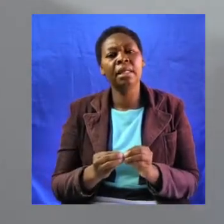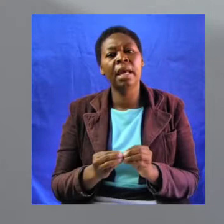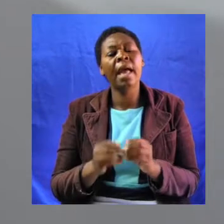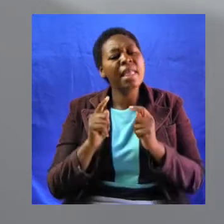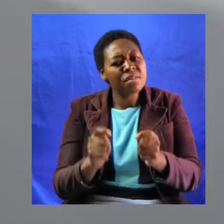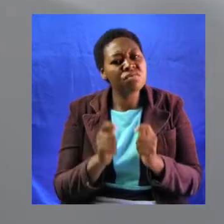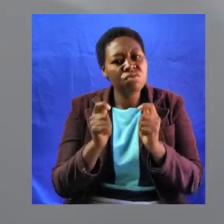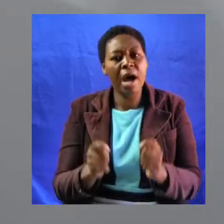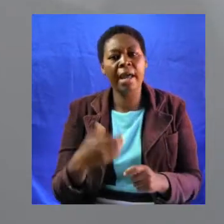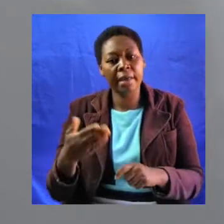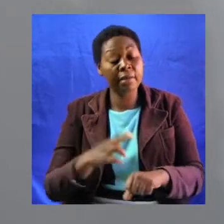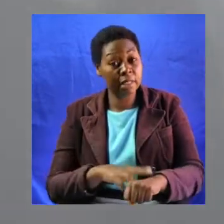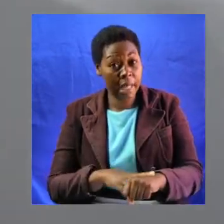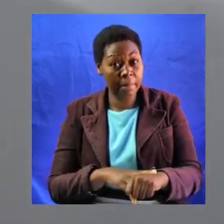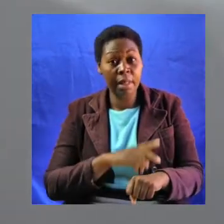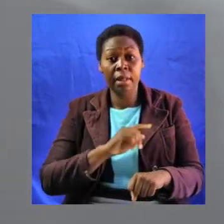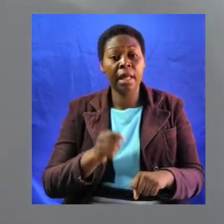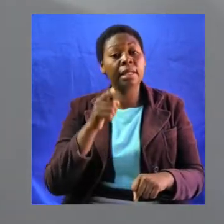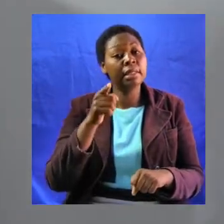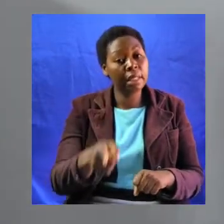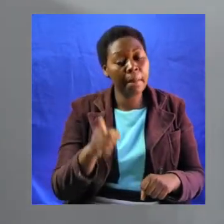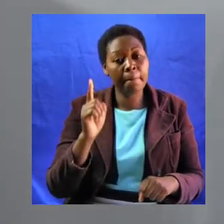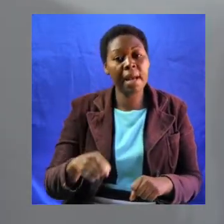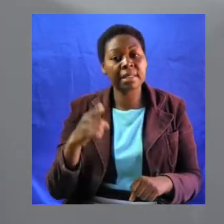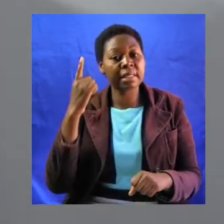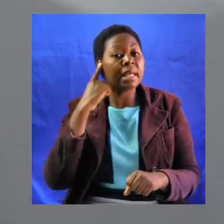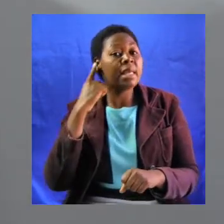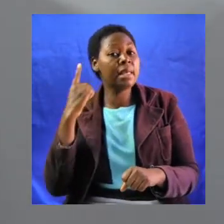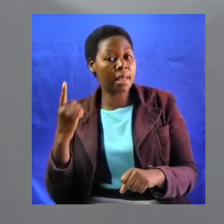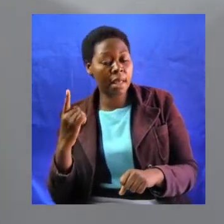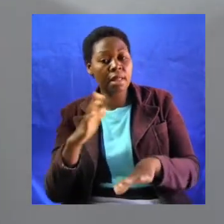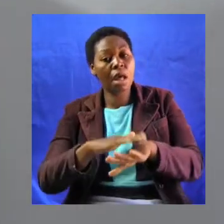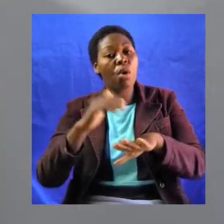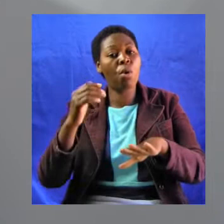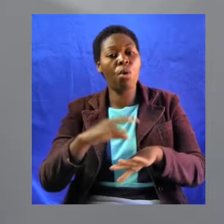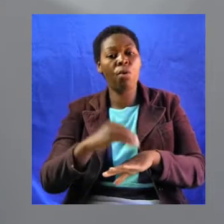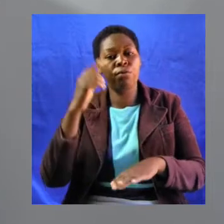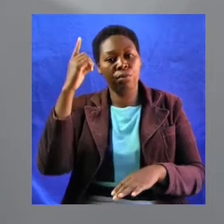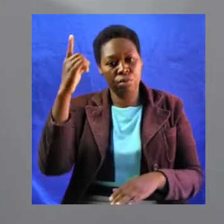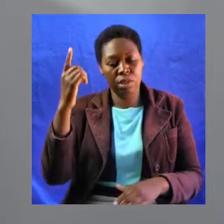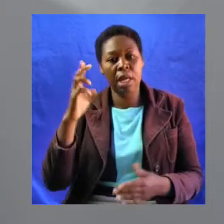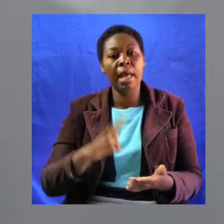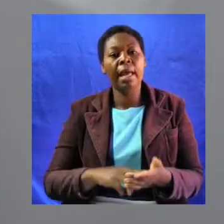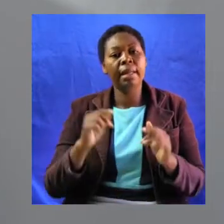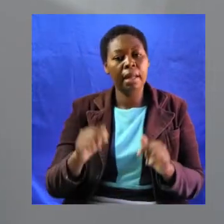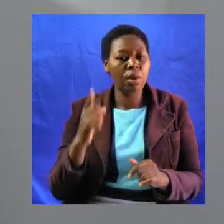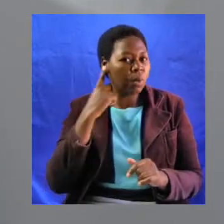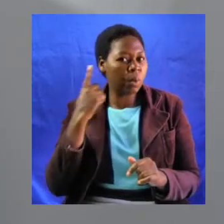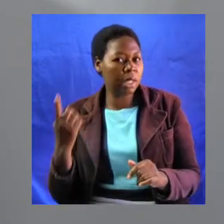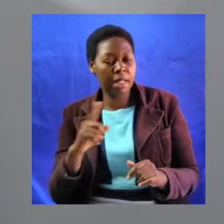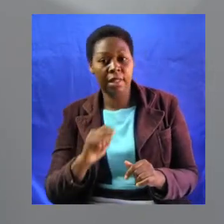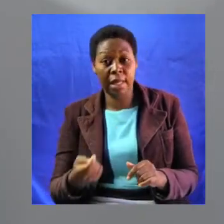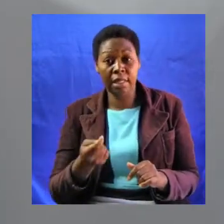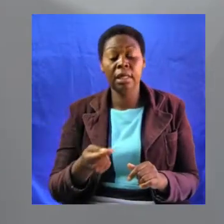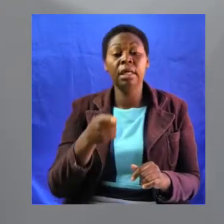imomo anzwe kudedza kwaMwari zvekuti pazoverengwa Ezra 1 verse 1 to 4 vaterere. Matonzwa Cyrus achiti Mwari